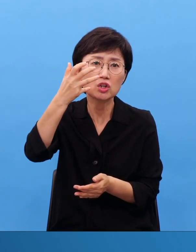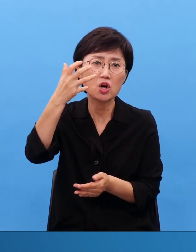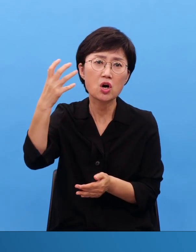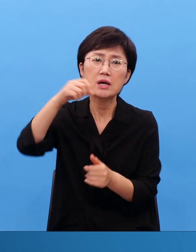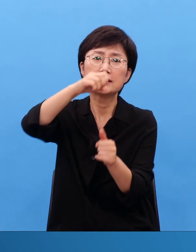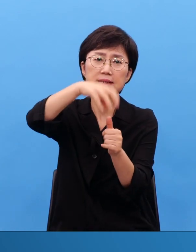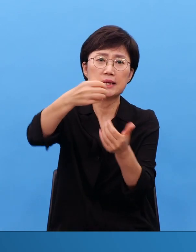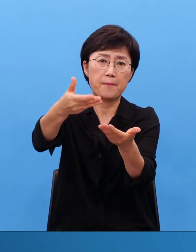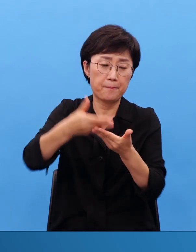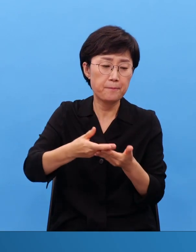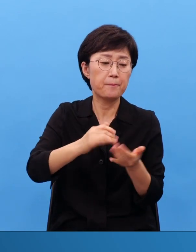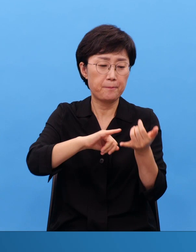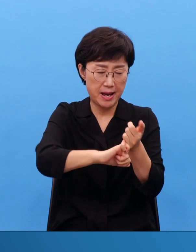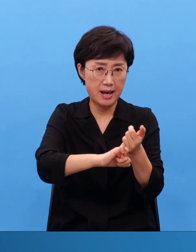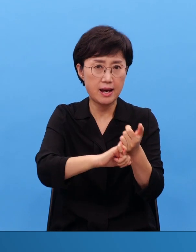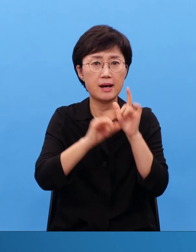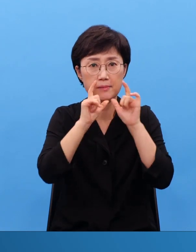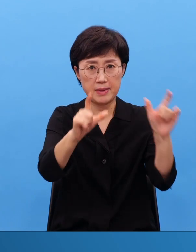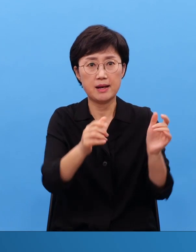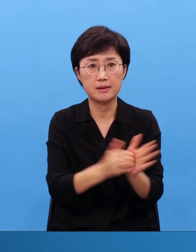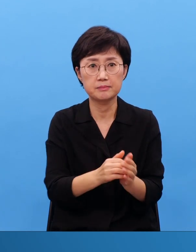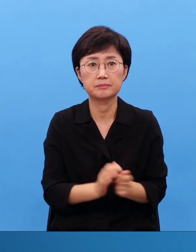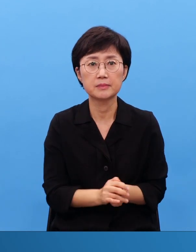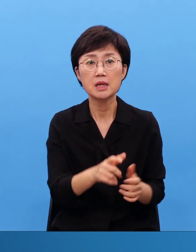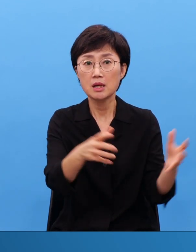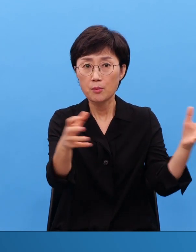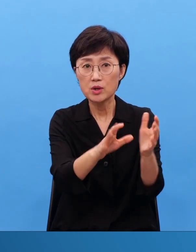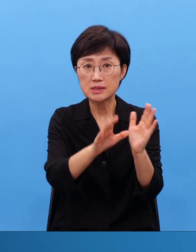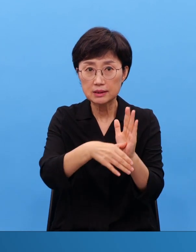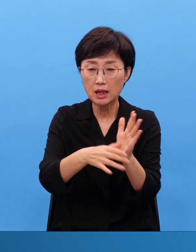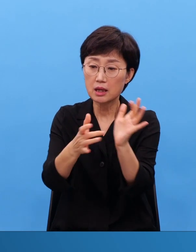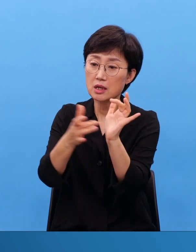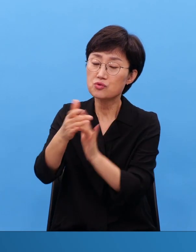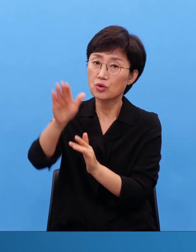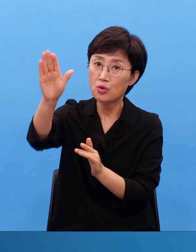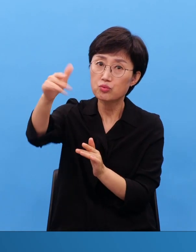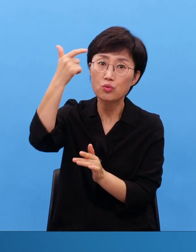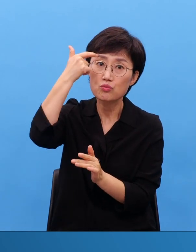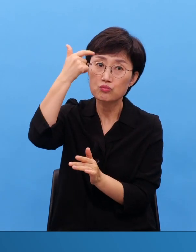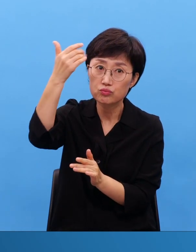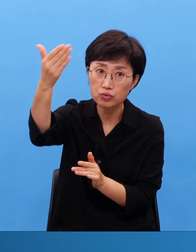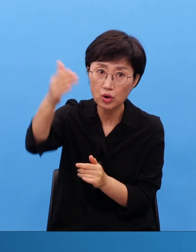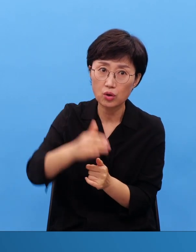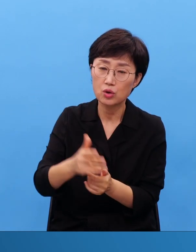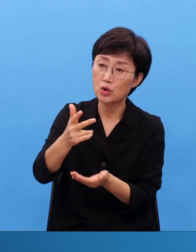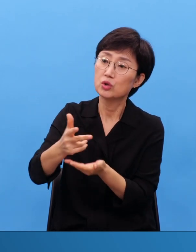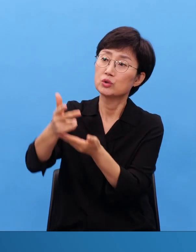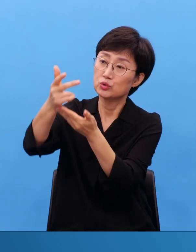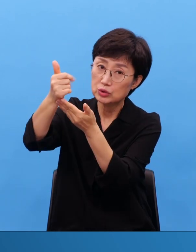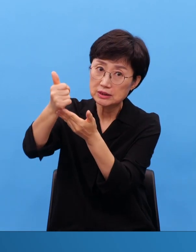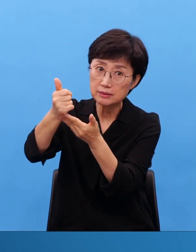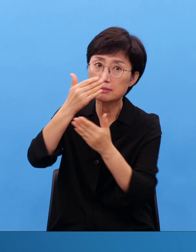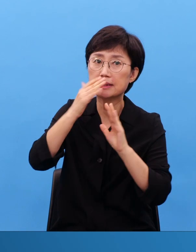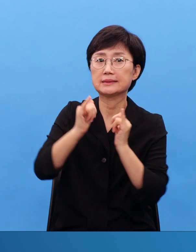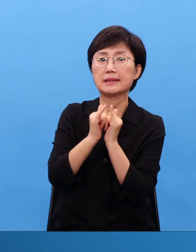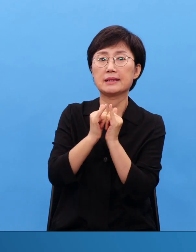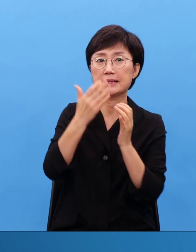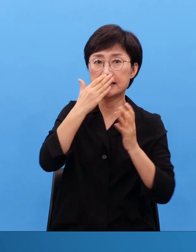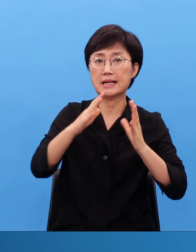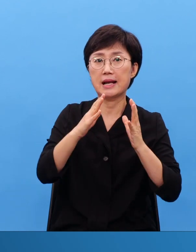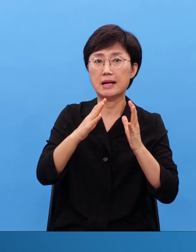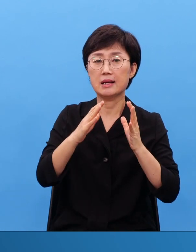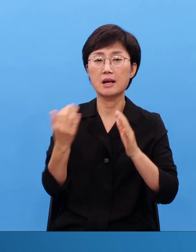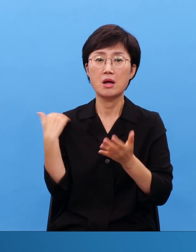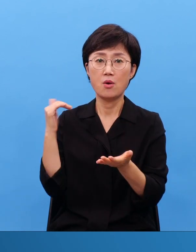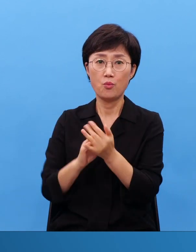못되어 성령으로 세례를 받으리라 하셨느니라. 그들이 모였을 때 예수께 여쭈어 이르되